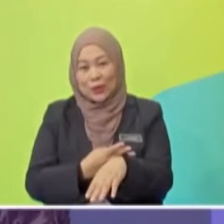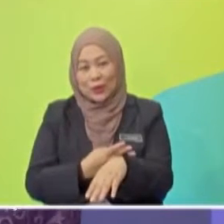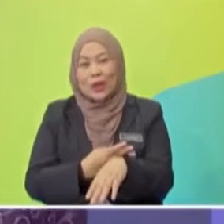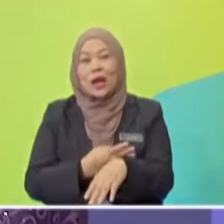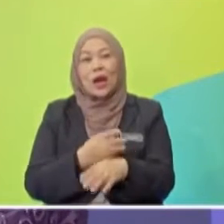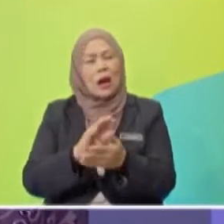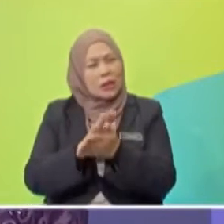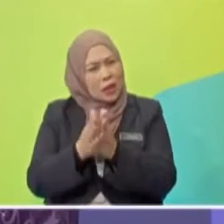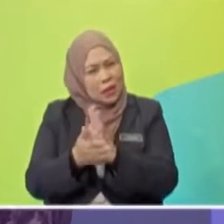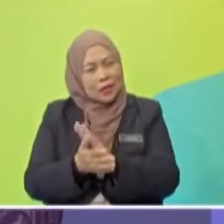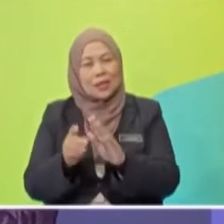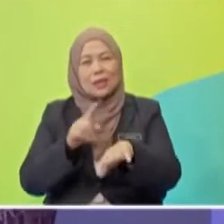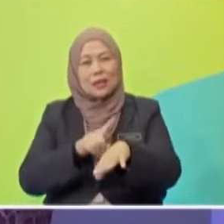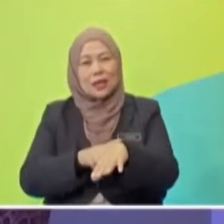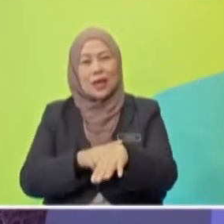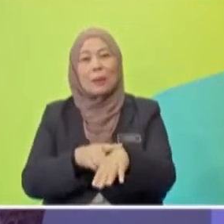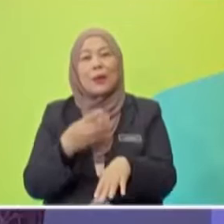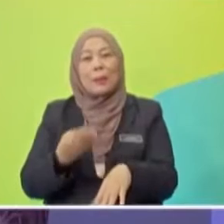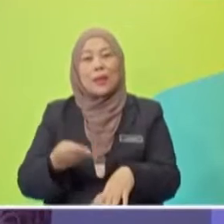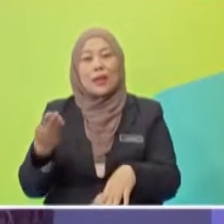benda bukan hidup